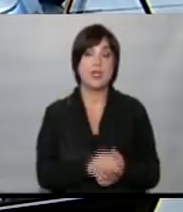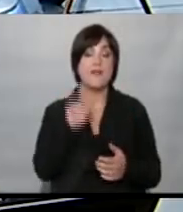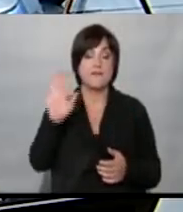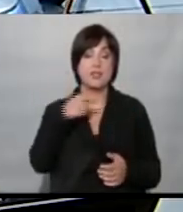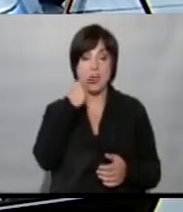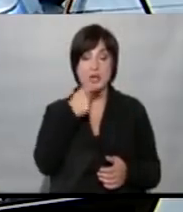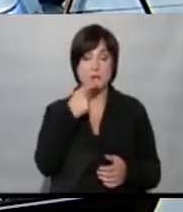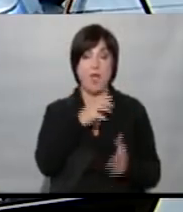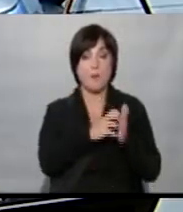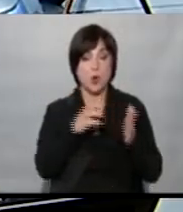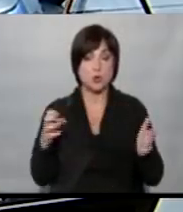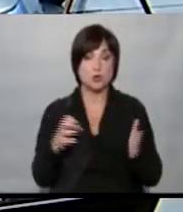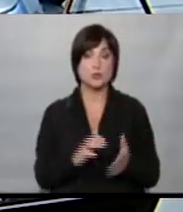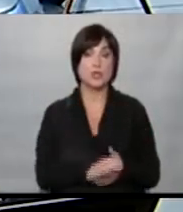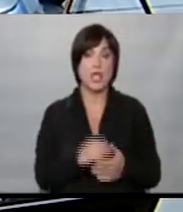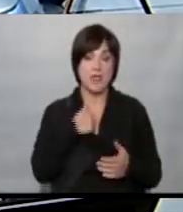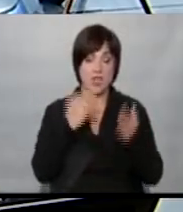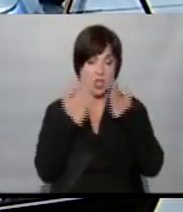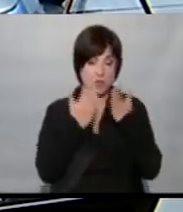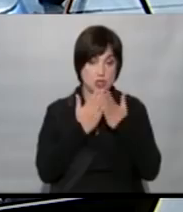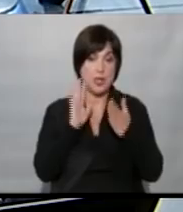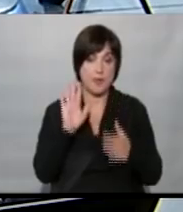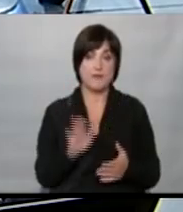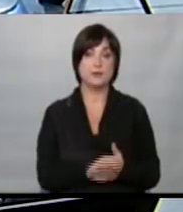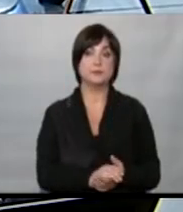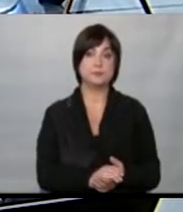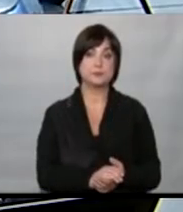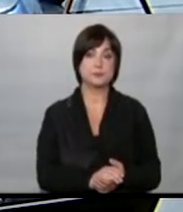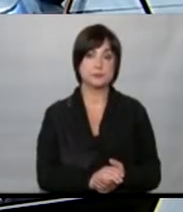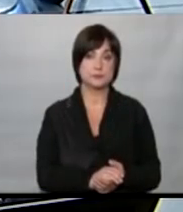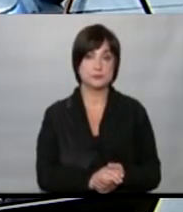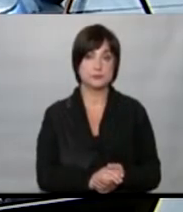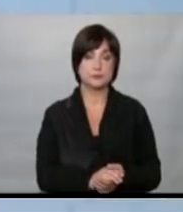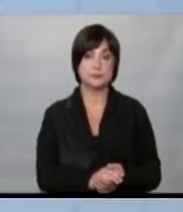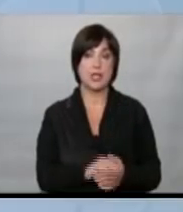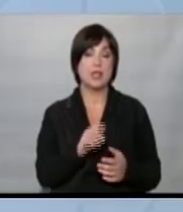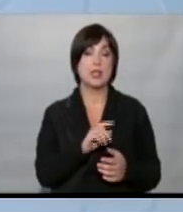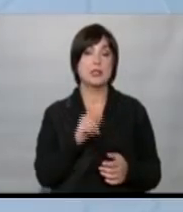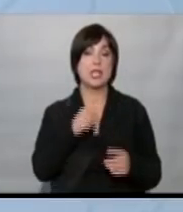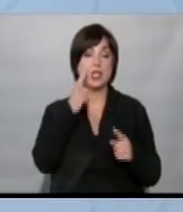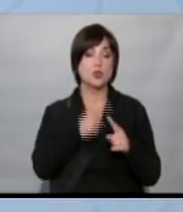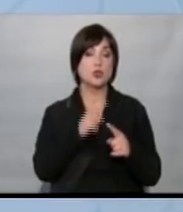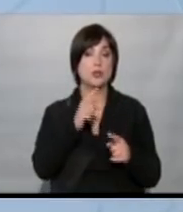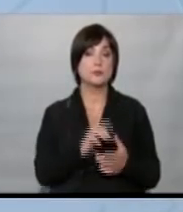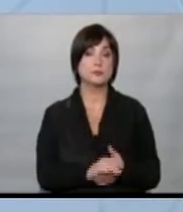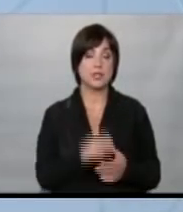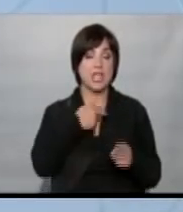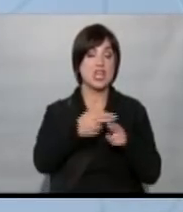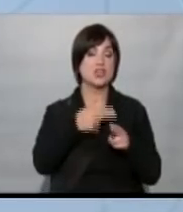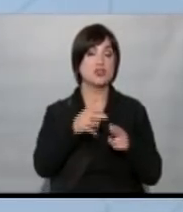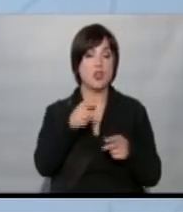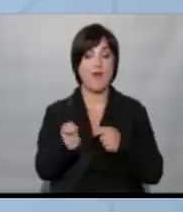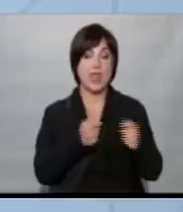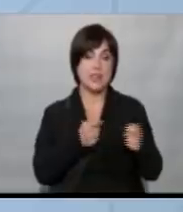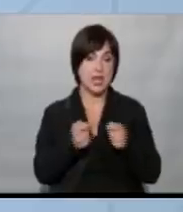ми велите, продолжете. Па еве ќе продолжам, тоа е точка 3. Да, продолжете да го прочитете до крај, за да видиме. Кога ја расчистиме оваа